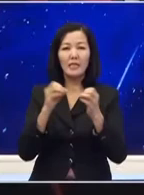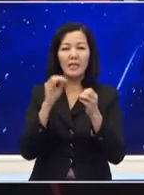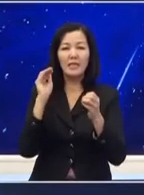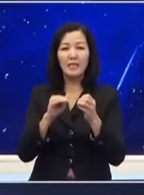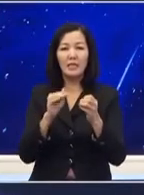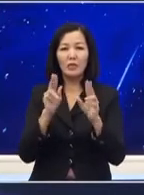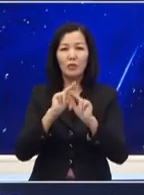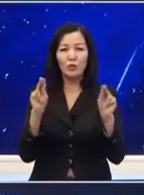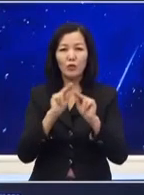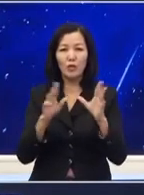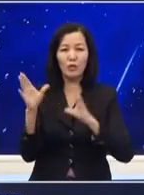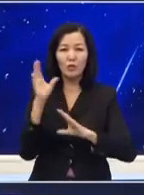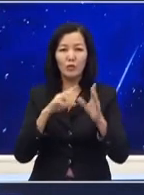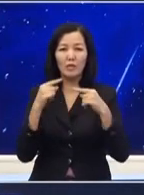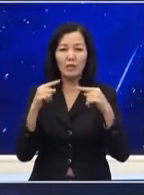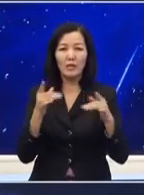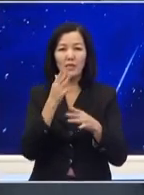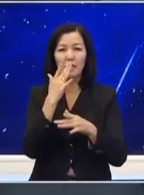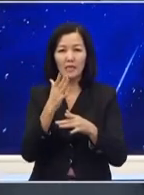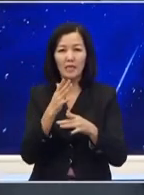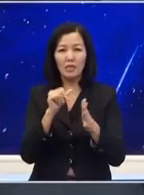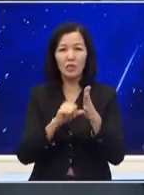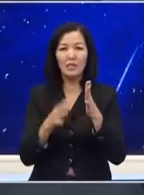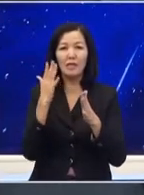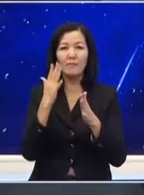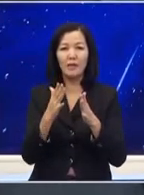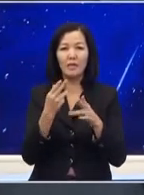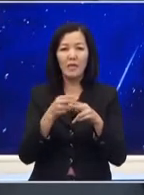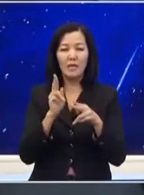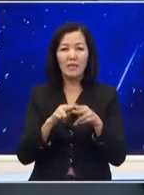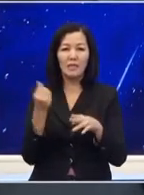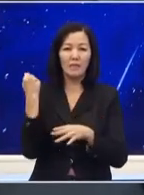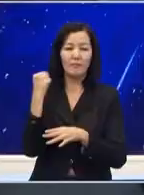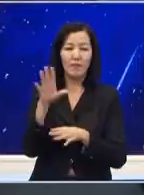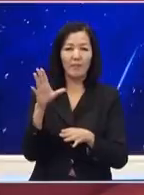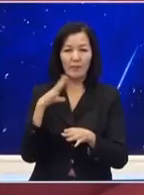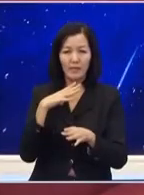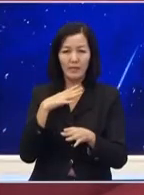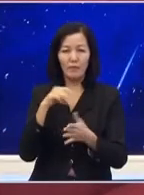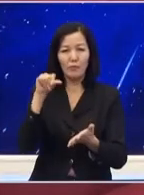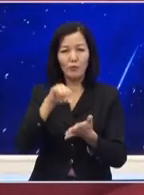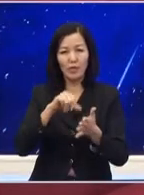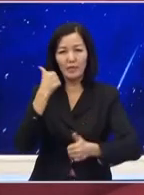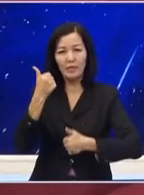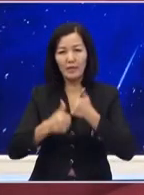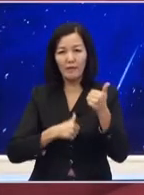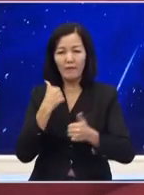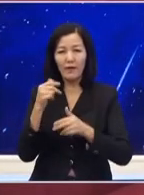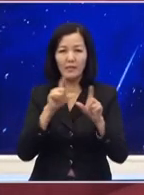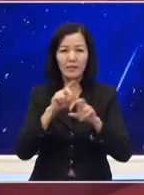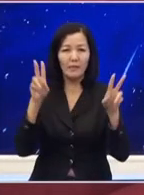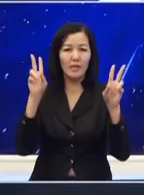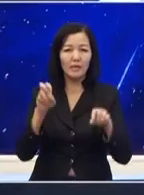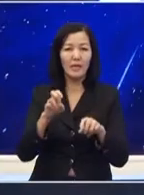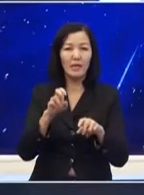10 тысяч учителей и студентов разных национальностей. 65 из них стали победителями. Участники